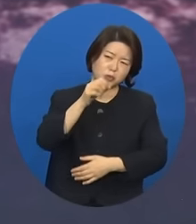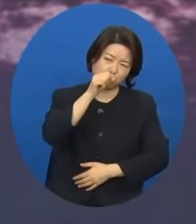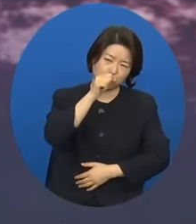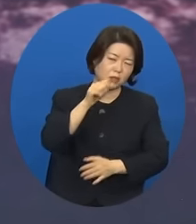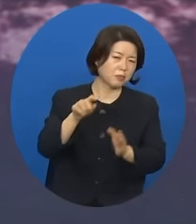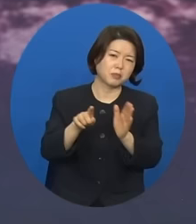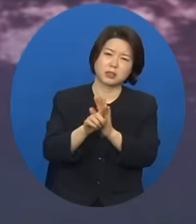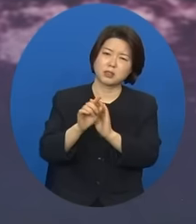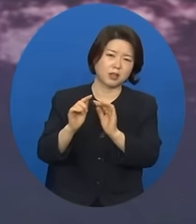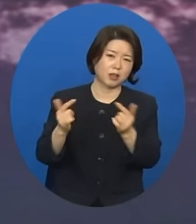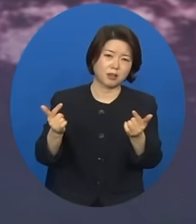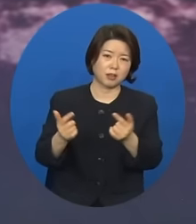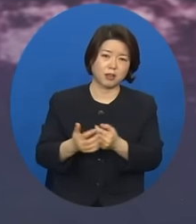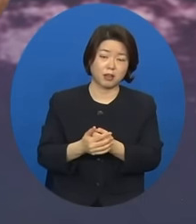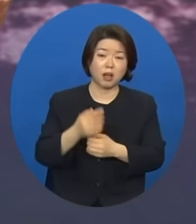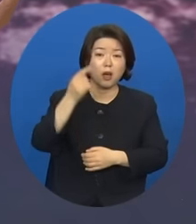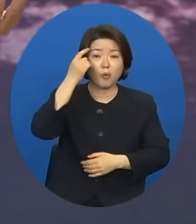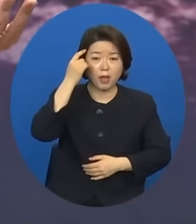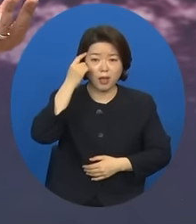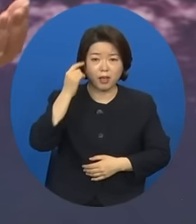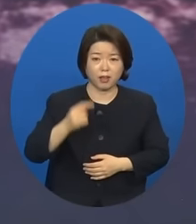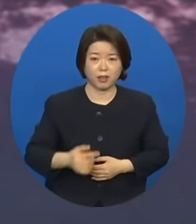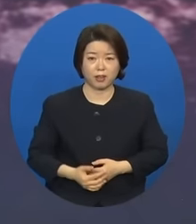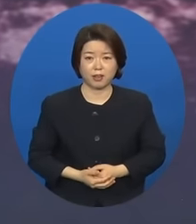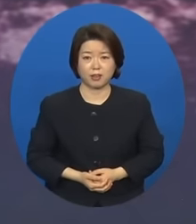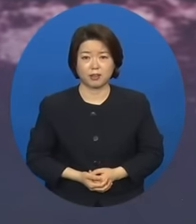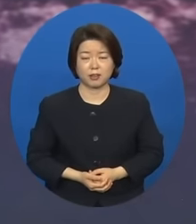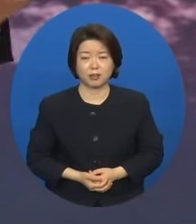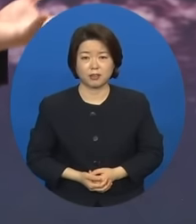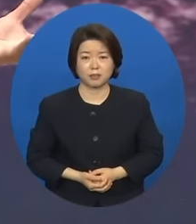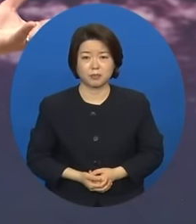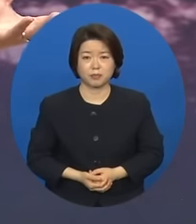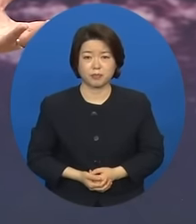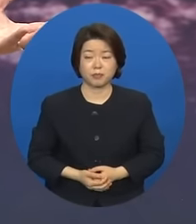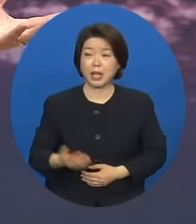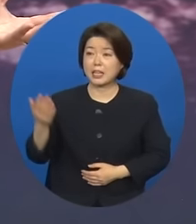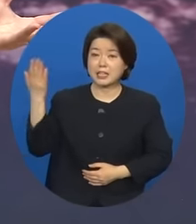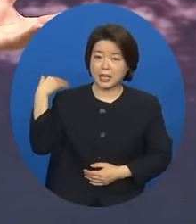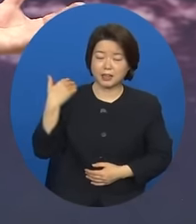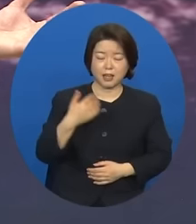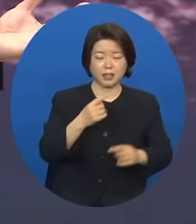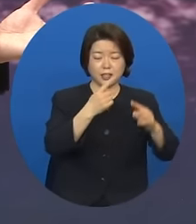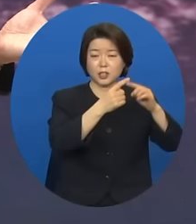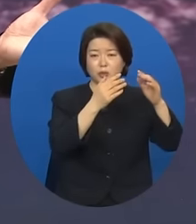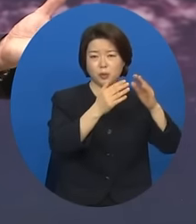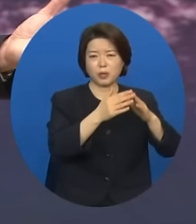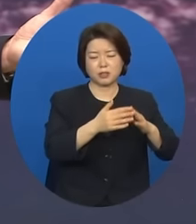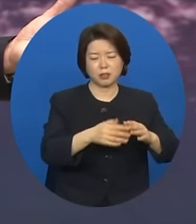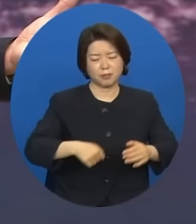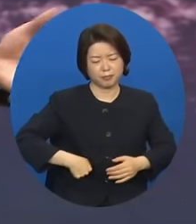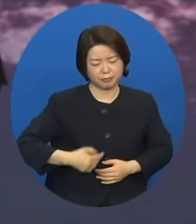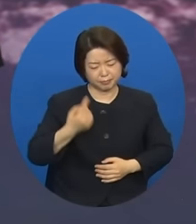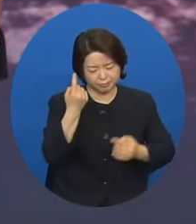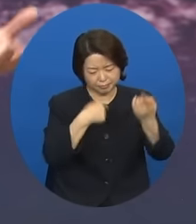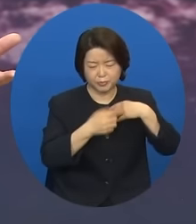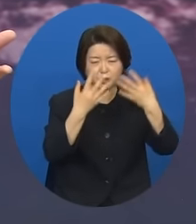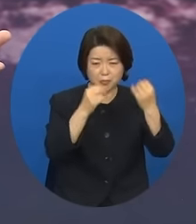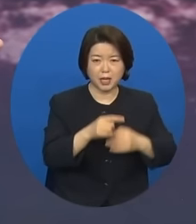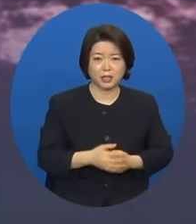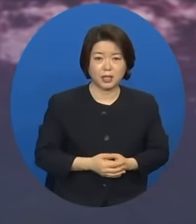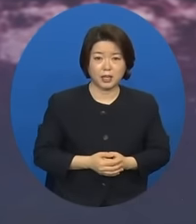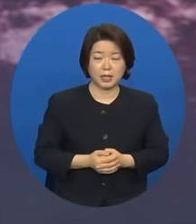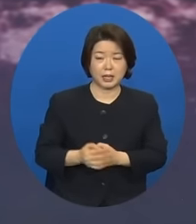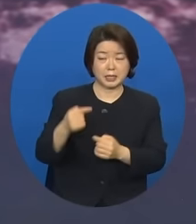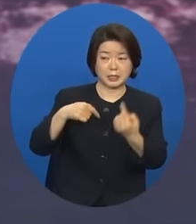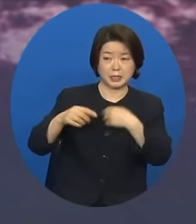믿지 않았어요 왜 그런가 그전 교회에서 참 아픔이 많았습니다 리더십으로